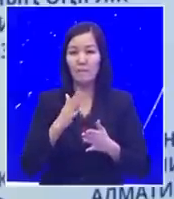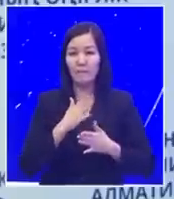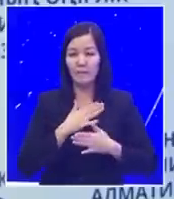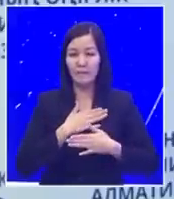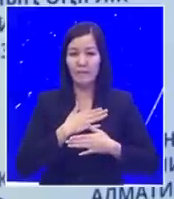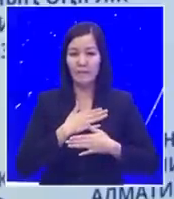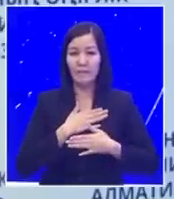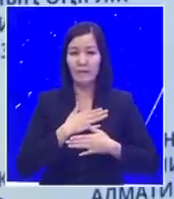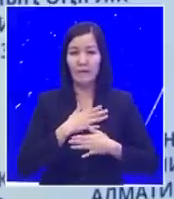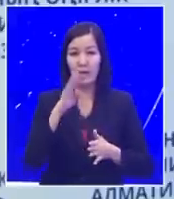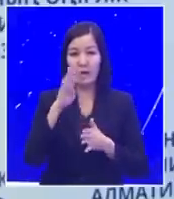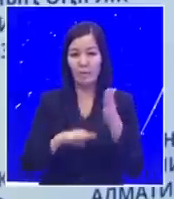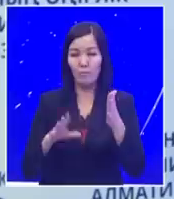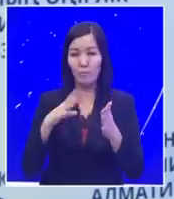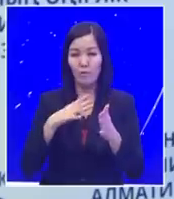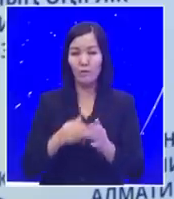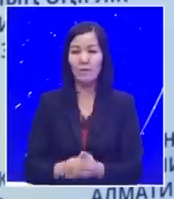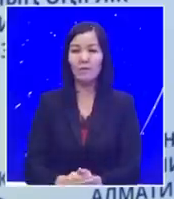әріптестеріміз айыппұл салынды.